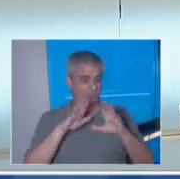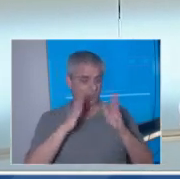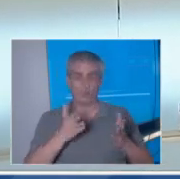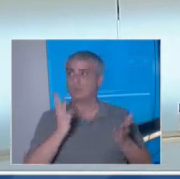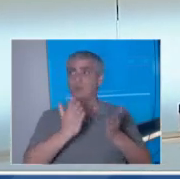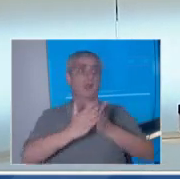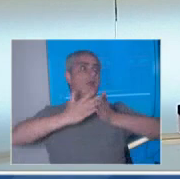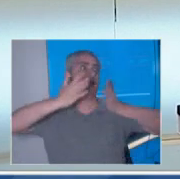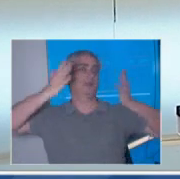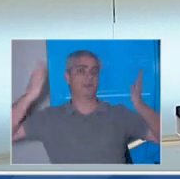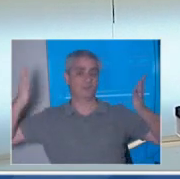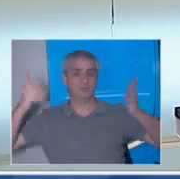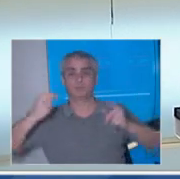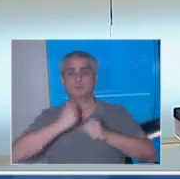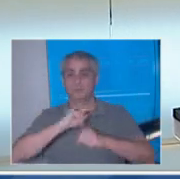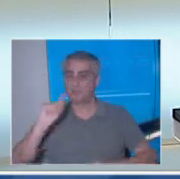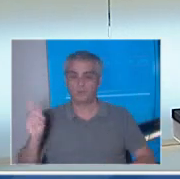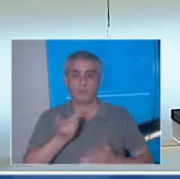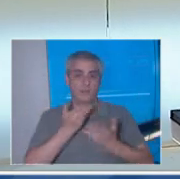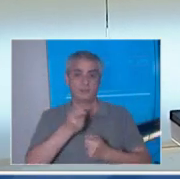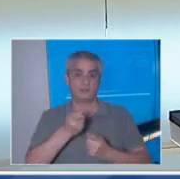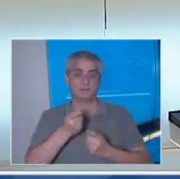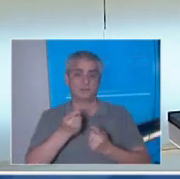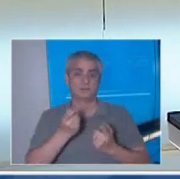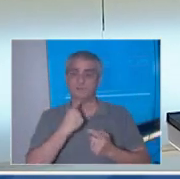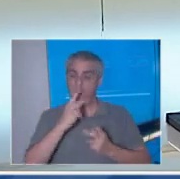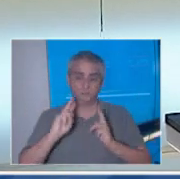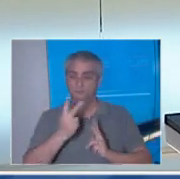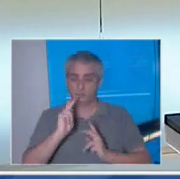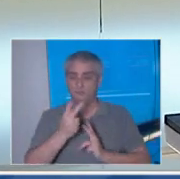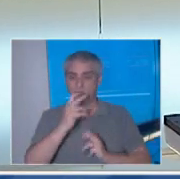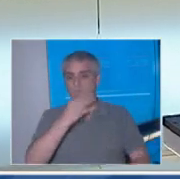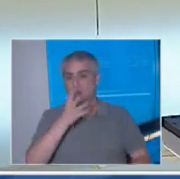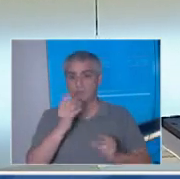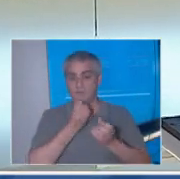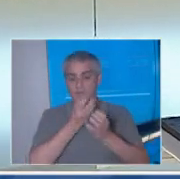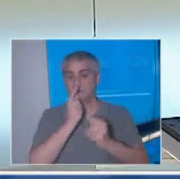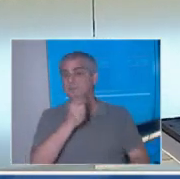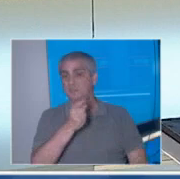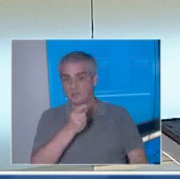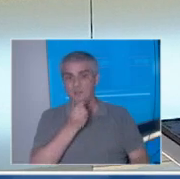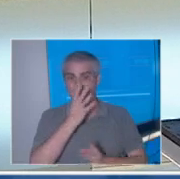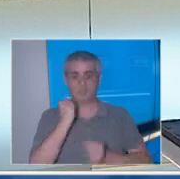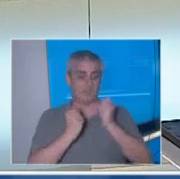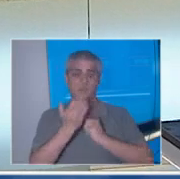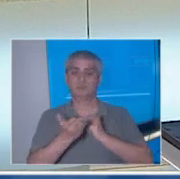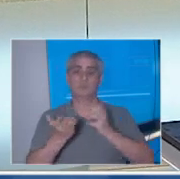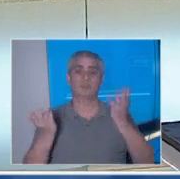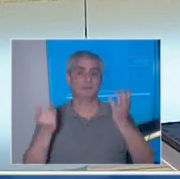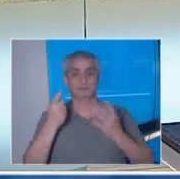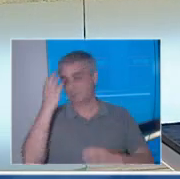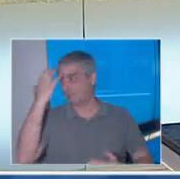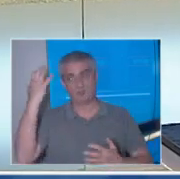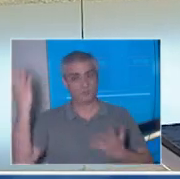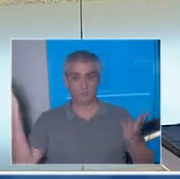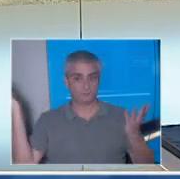היה כל כך גדול, שזה גרם לכולם להתייחס, והשמיעו שוב ושוב ושוב את הנאום שלה עם המסרים האלה, המסרים הקשים האלה. אגב, זה